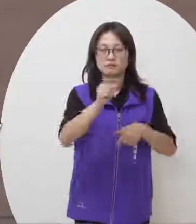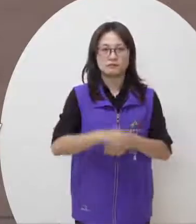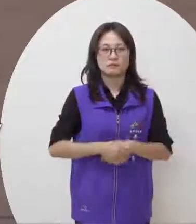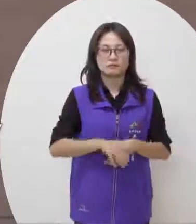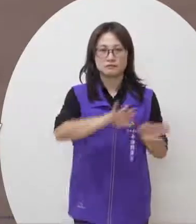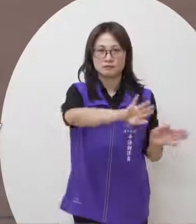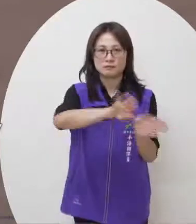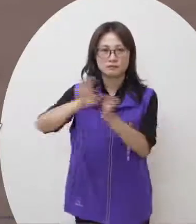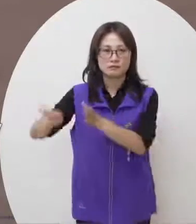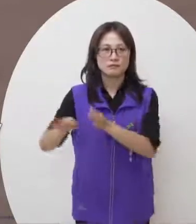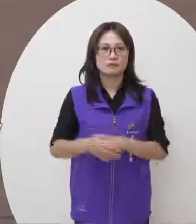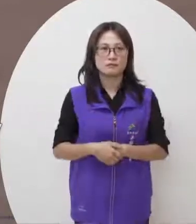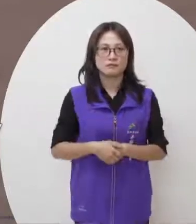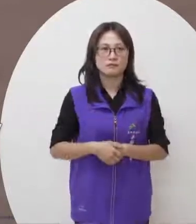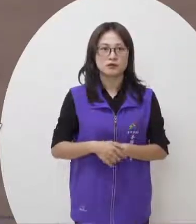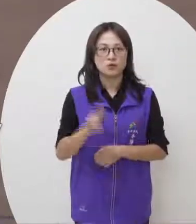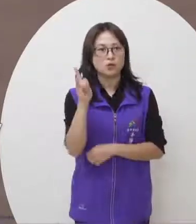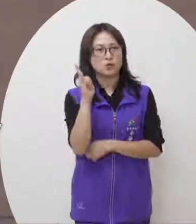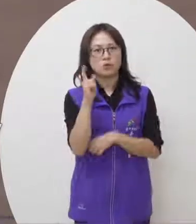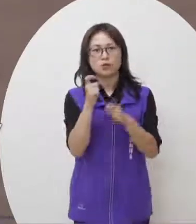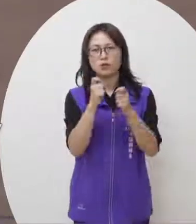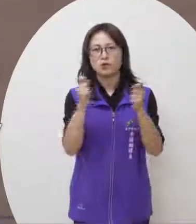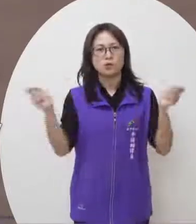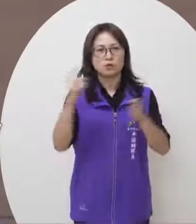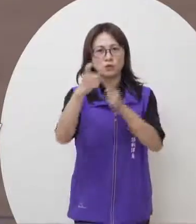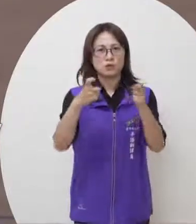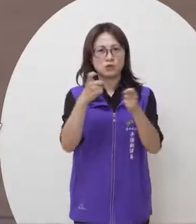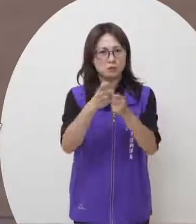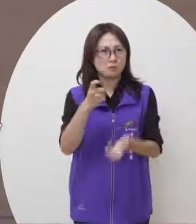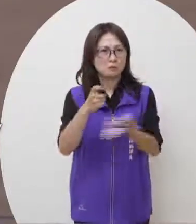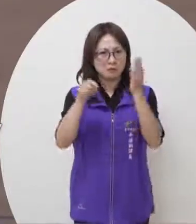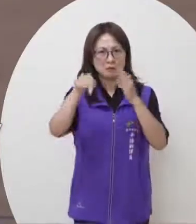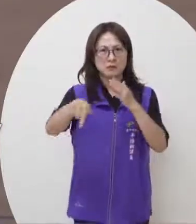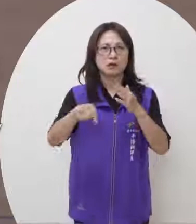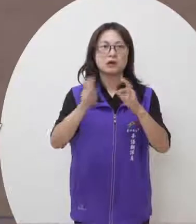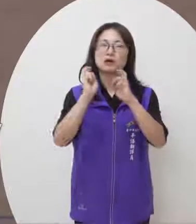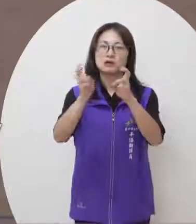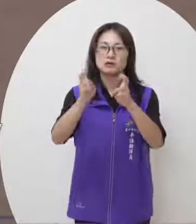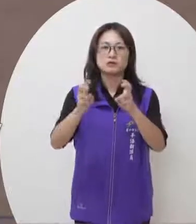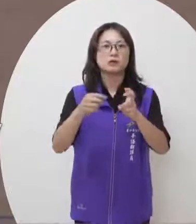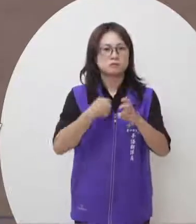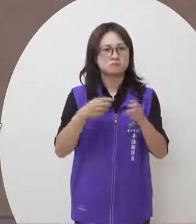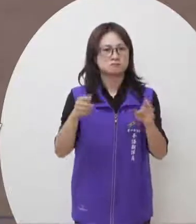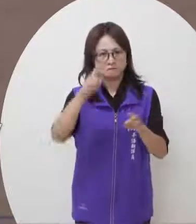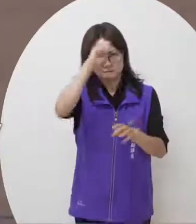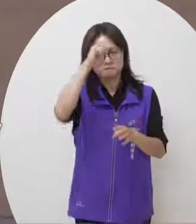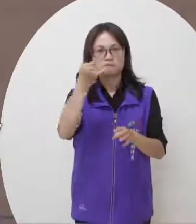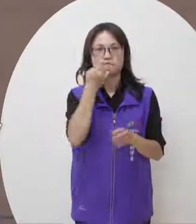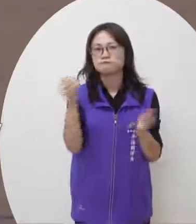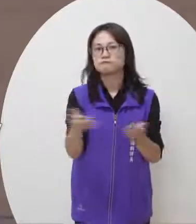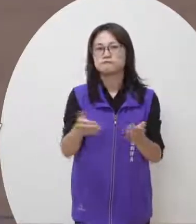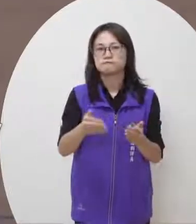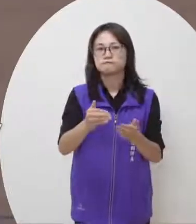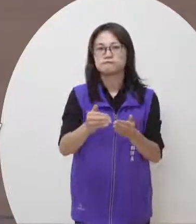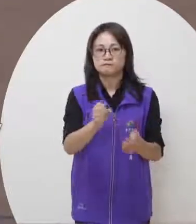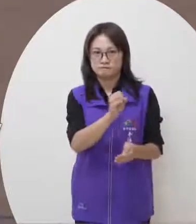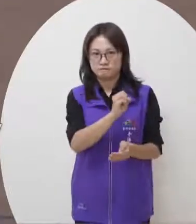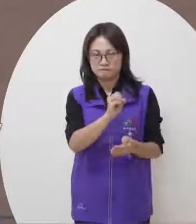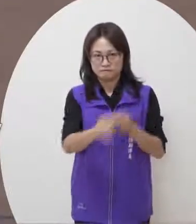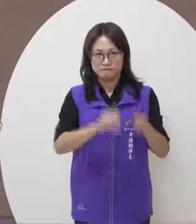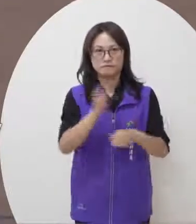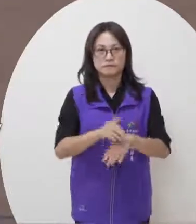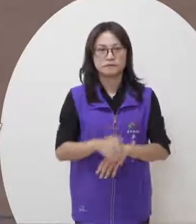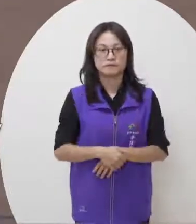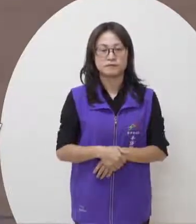等了十年的捷运，我们很重要任务完不了工的要完工，所以捷运如果旅刊顺利的话，